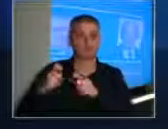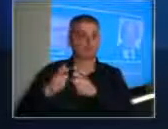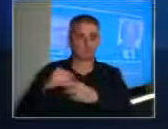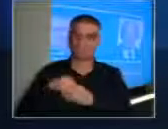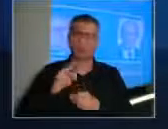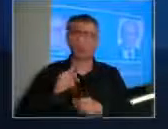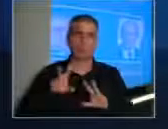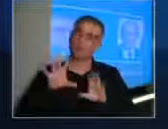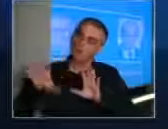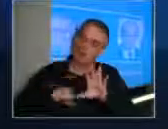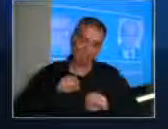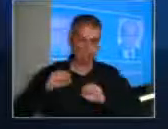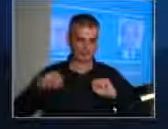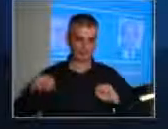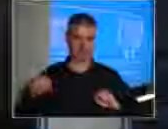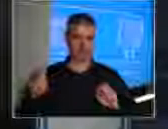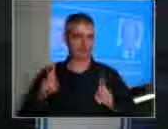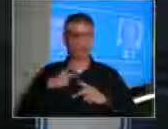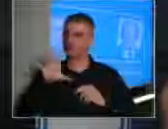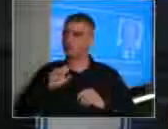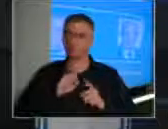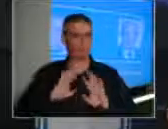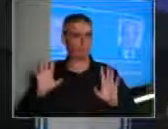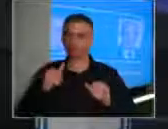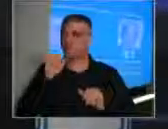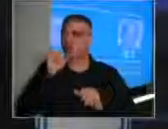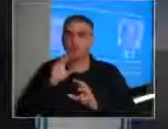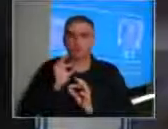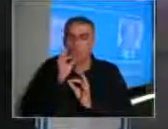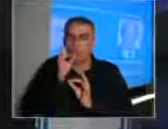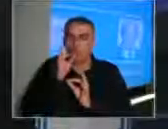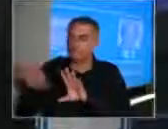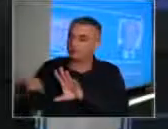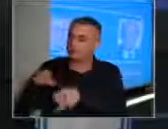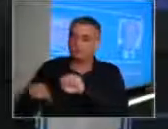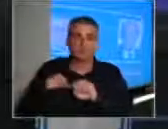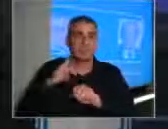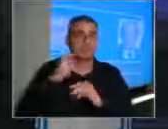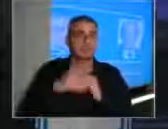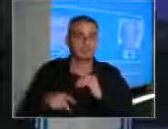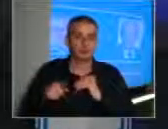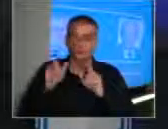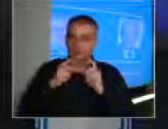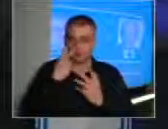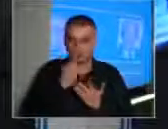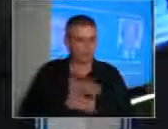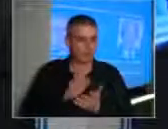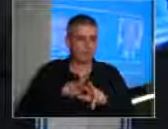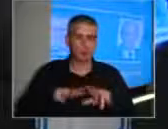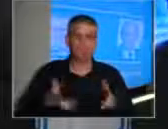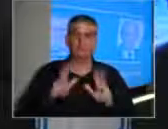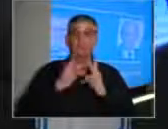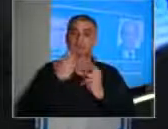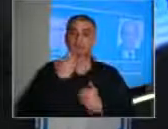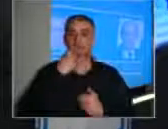הציבור לא שותה, לוקח. אי אפשר לקחת ואי אפשר לשתות. מזיז, מניע. בסוף בן אדם קורא את המציאות, והציבור